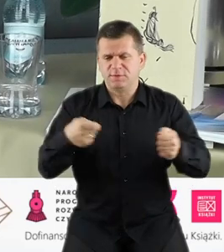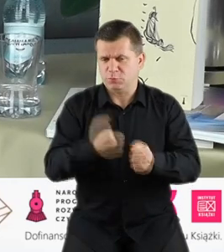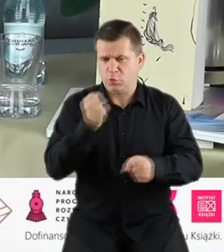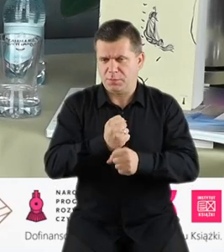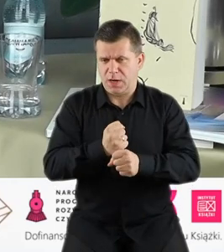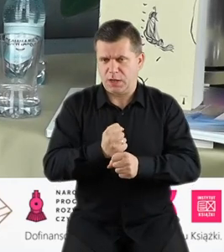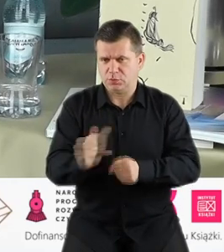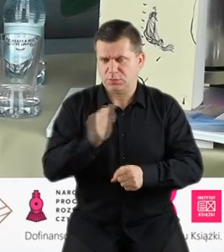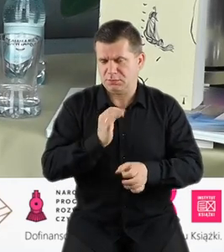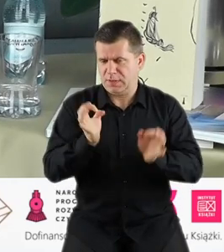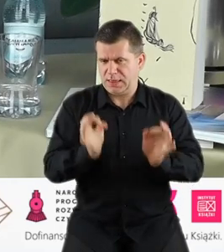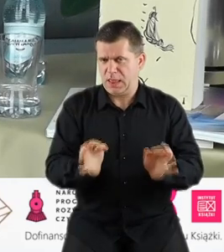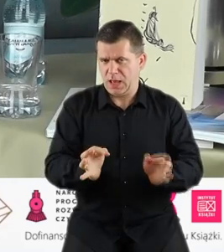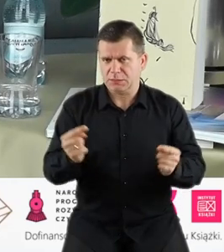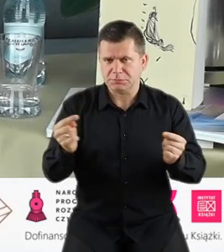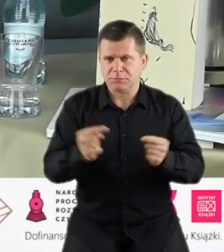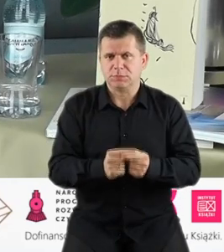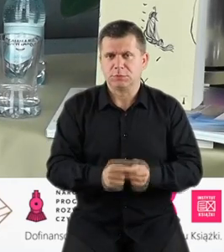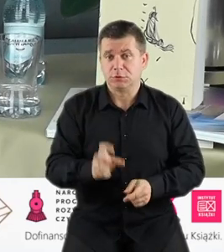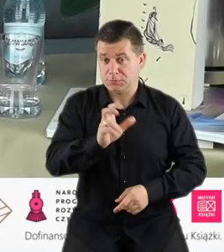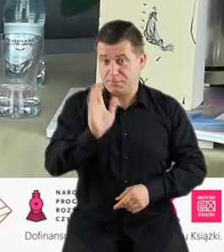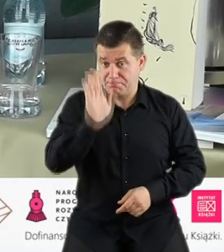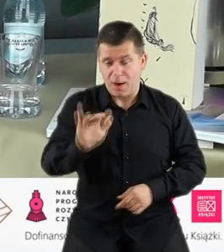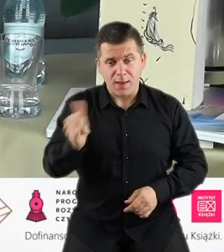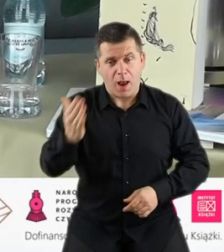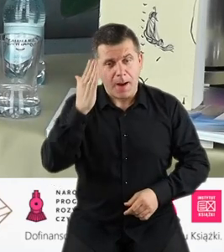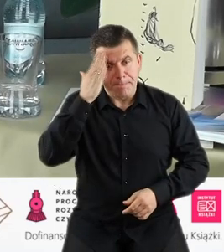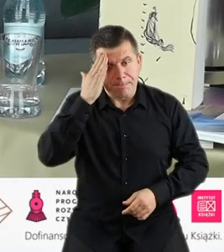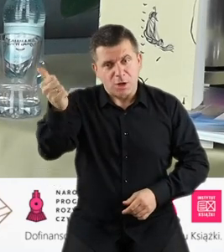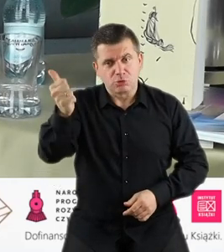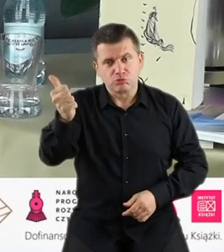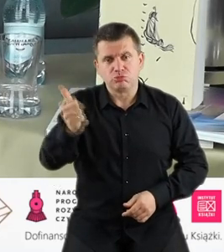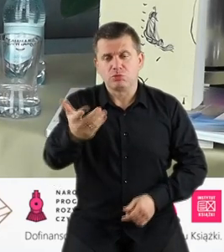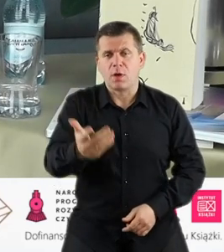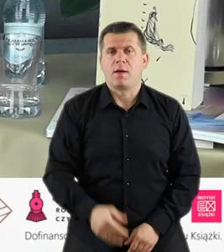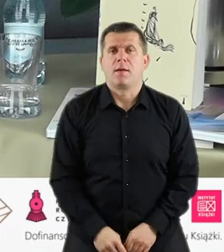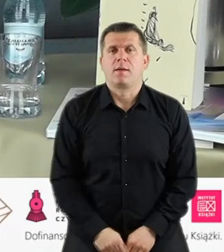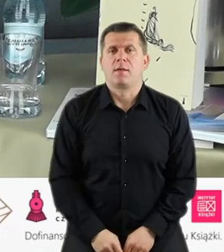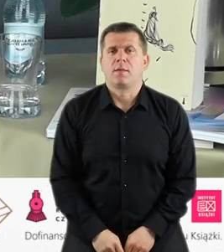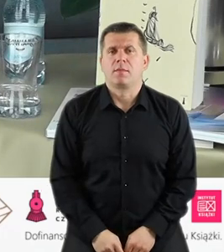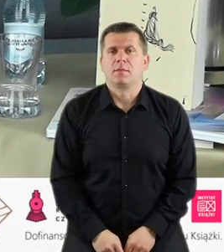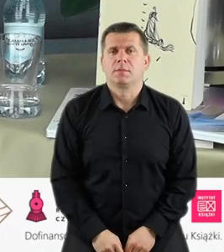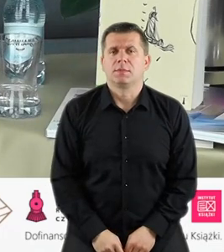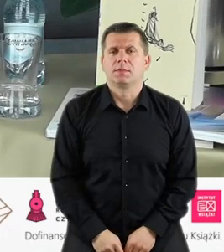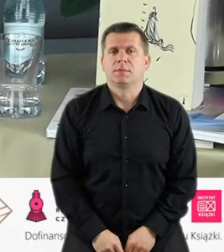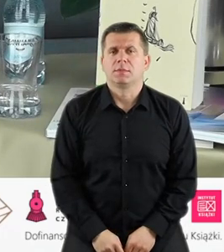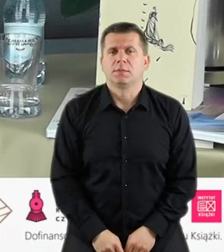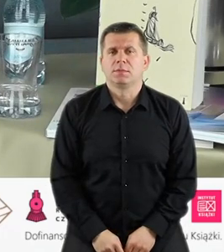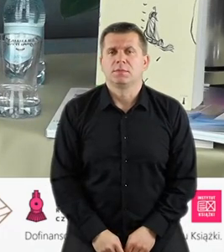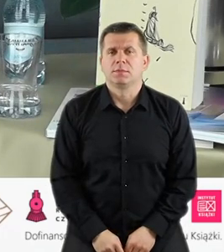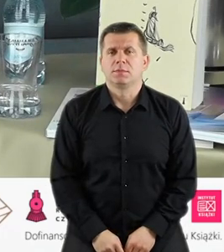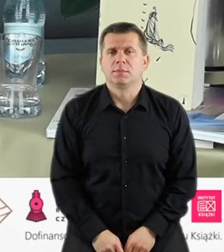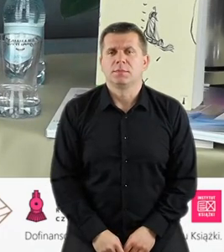współpracują z nami teraz. Czy ma pani jakiegoś mistrza, takiego, za którym chciała pani podążać? Albo